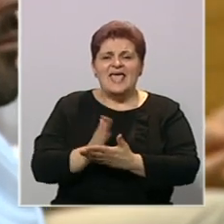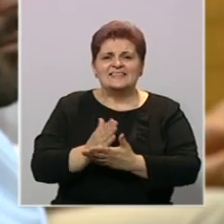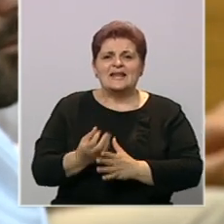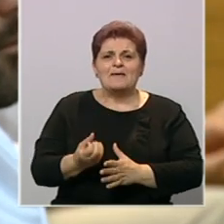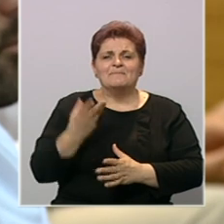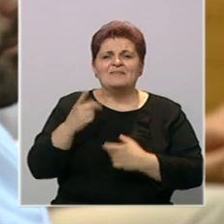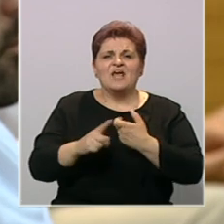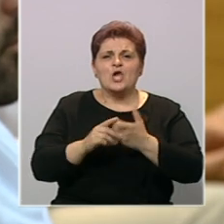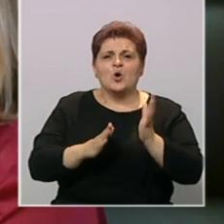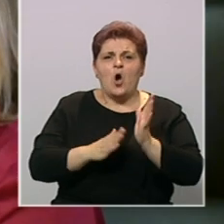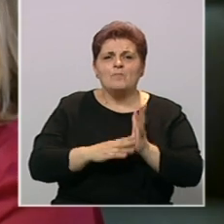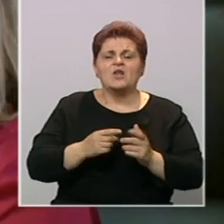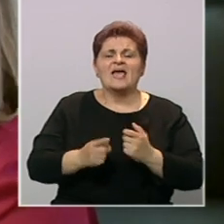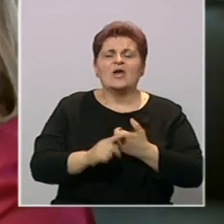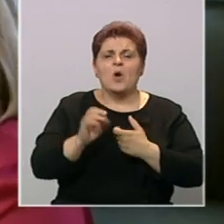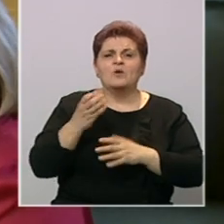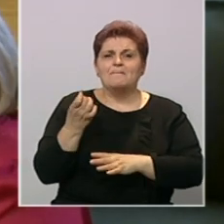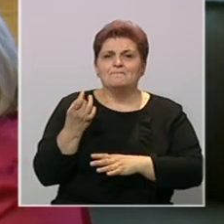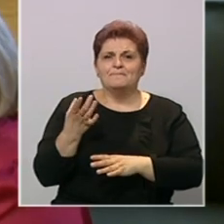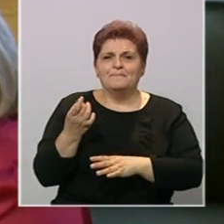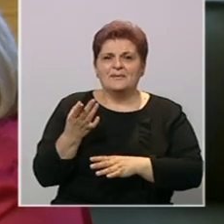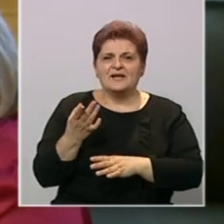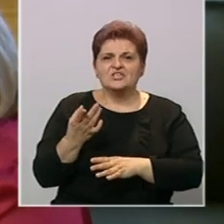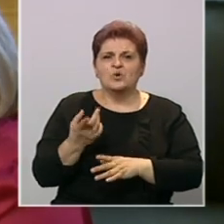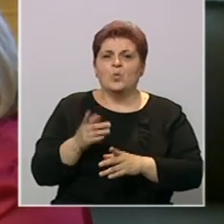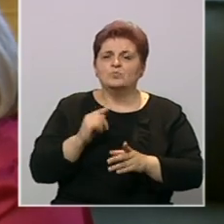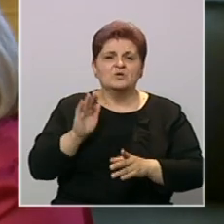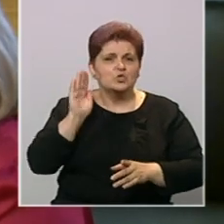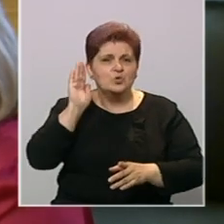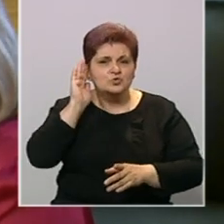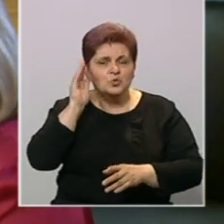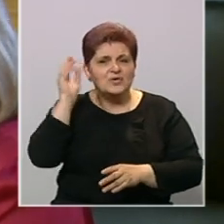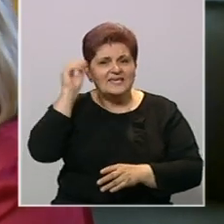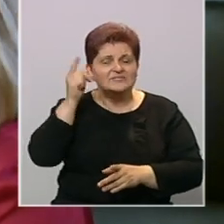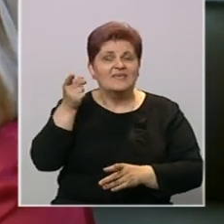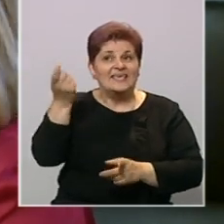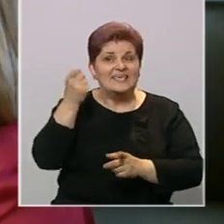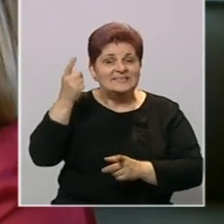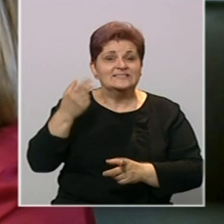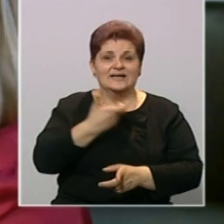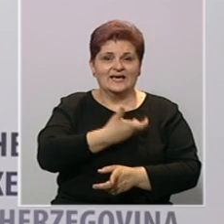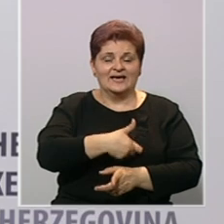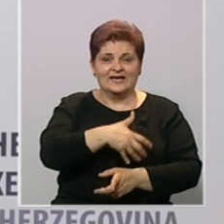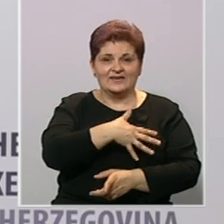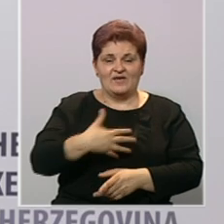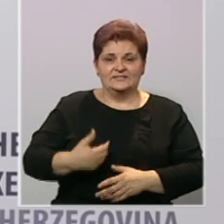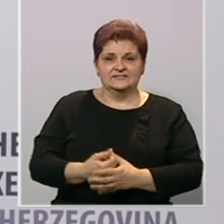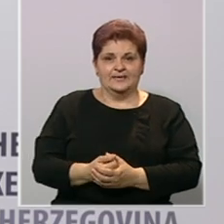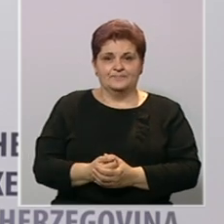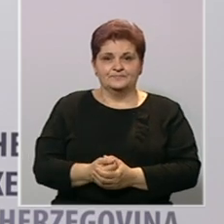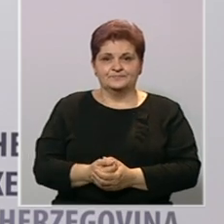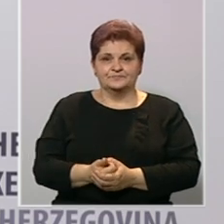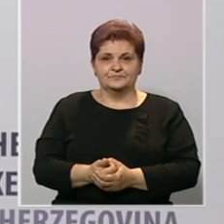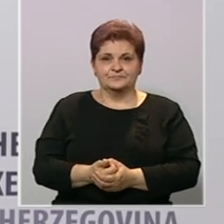privrednih komora i komore Brčko distrikta, uz priliku da čuju i iskustva iz susjedne Hrvatske.